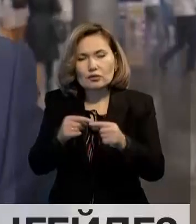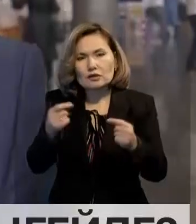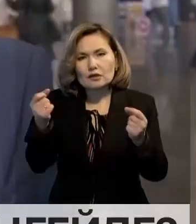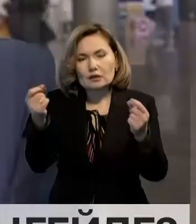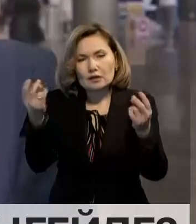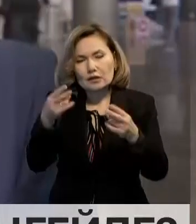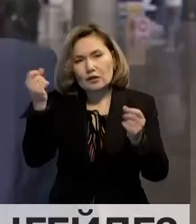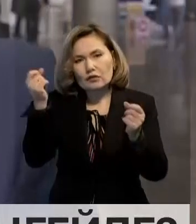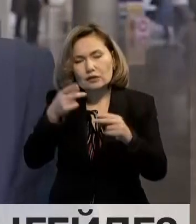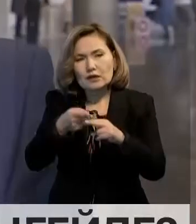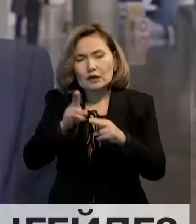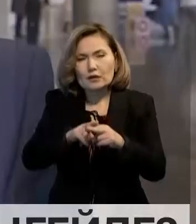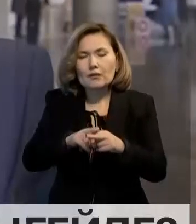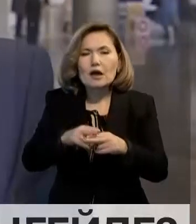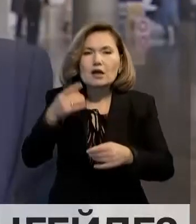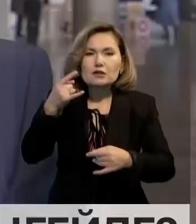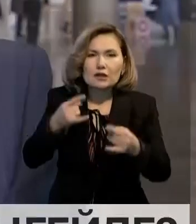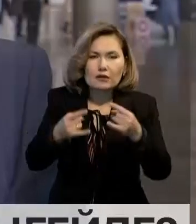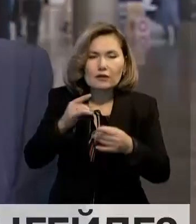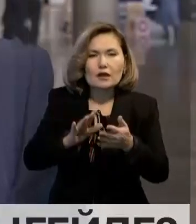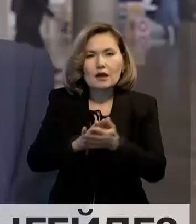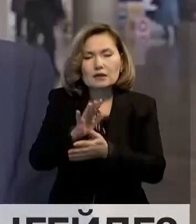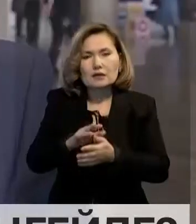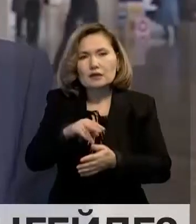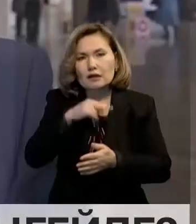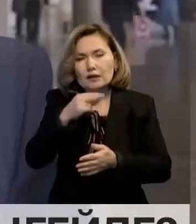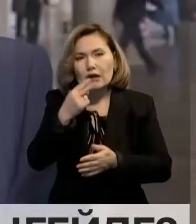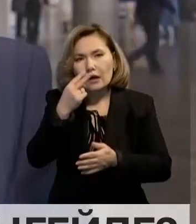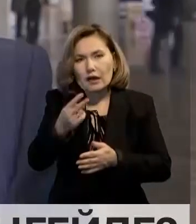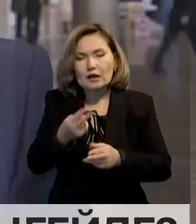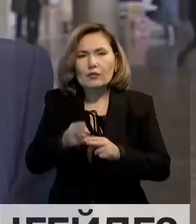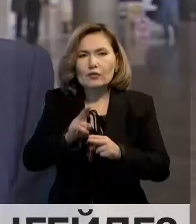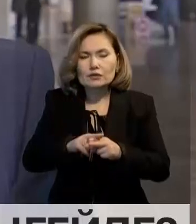қана бір дерек көзден емес, тиісті ашық дерек көзден осы ақпаратты